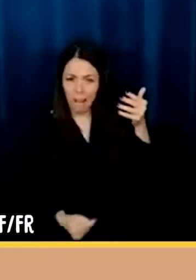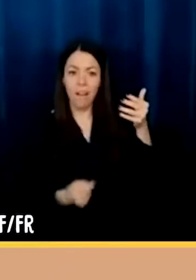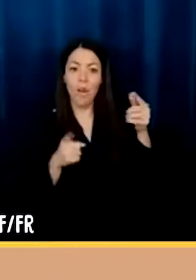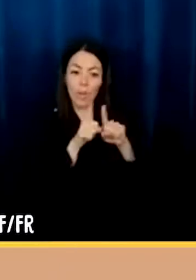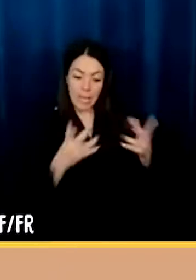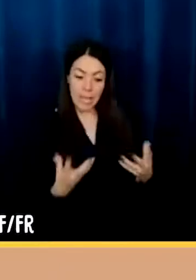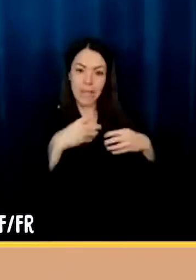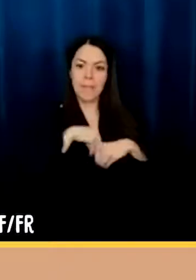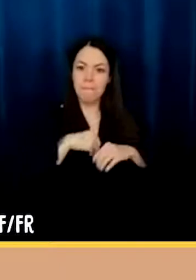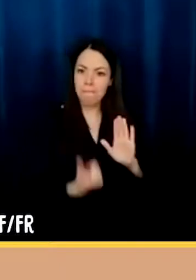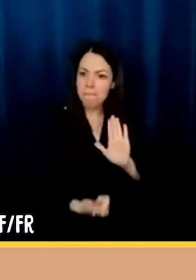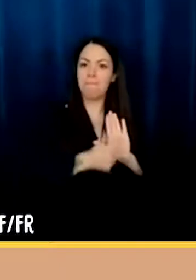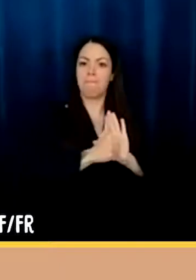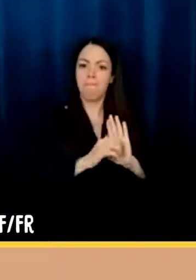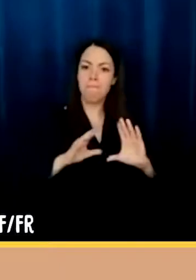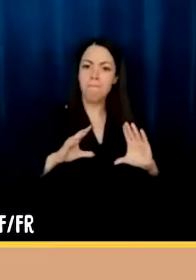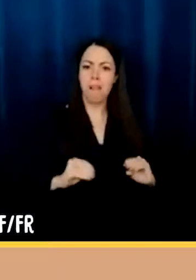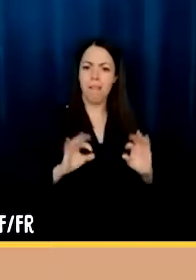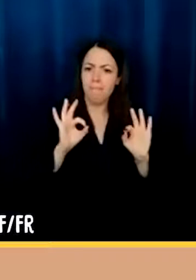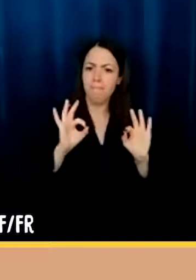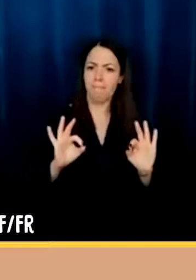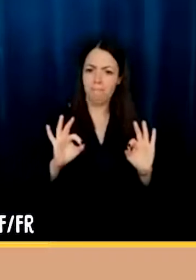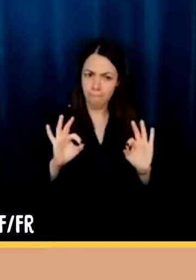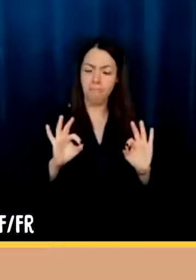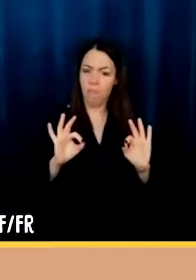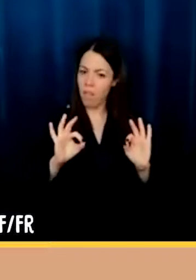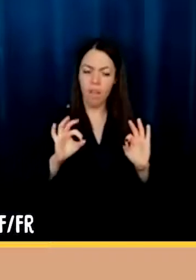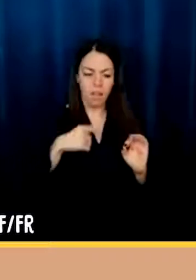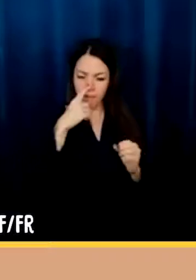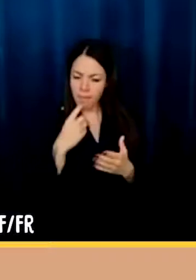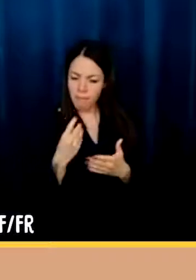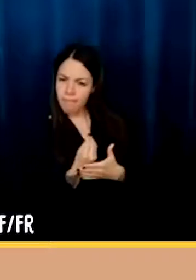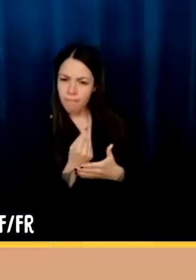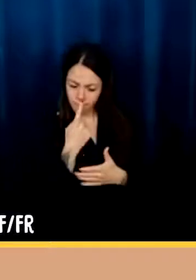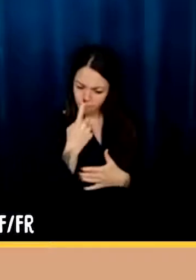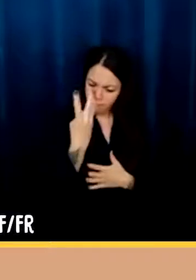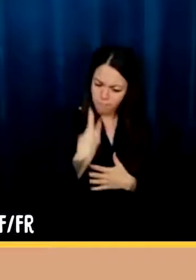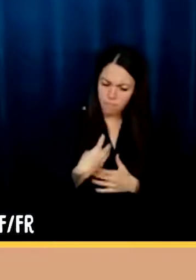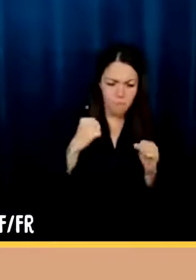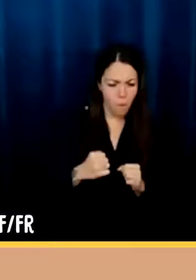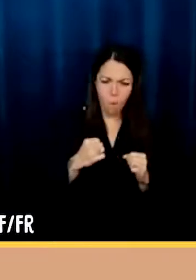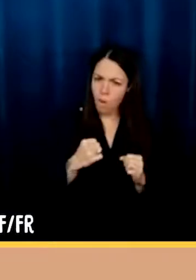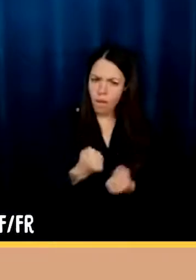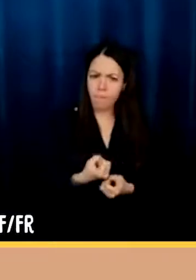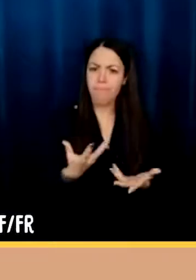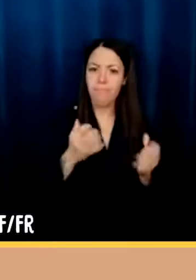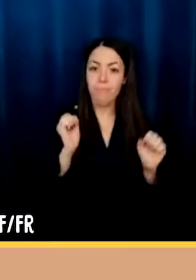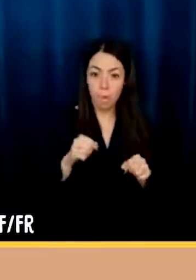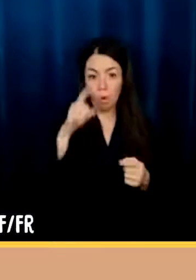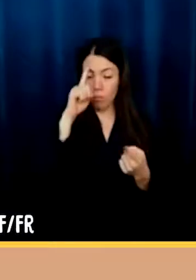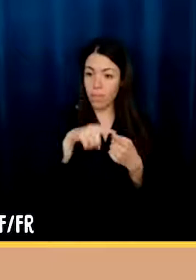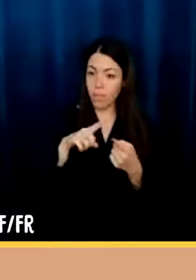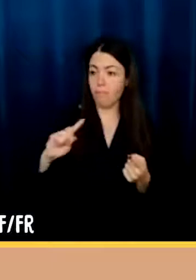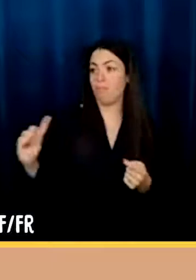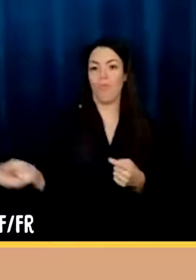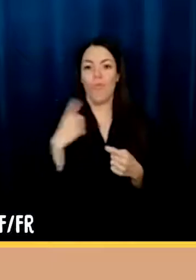le sentir et pouvoir l'exprimer de la meilleure des manières pour en sortir toutes et tous gagnants. Donc voilà,